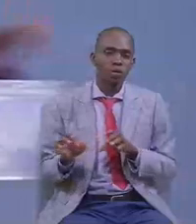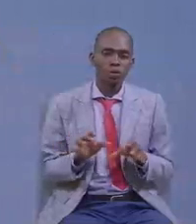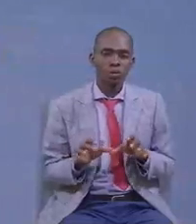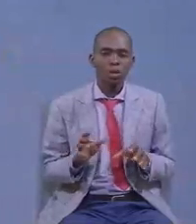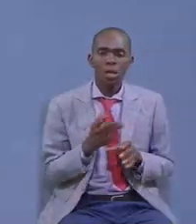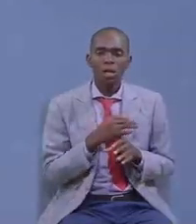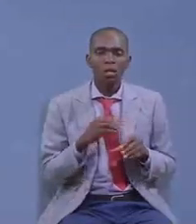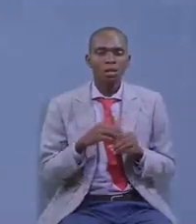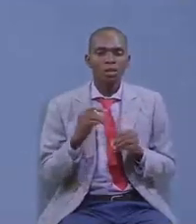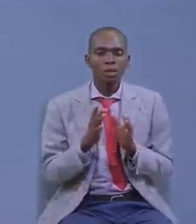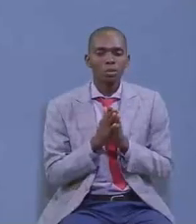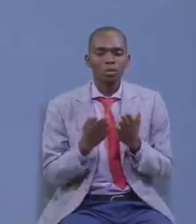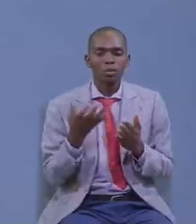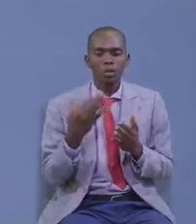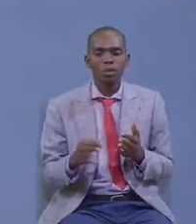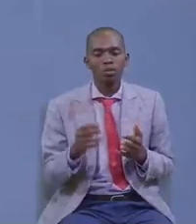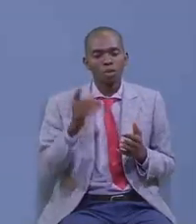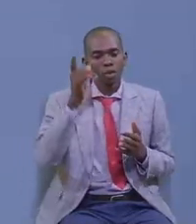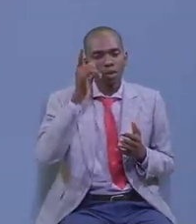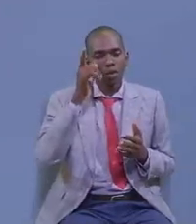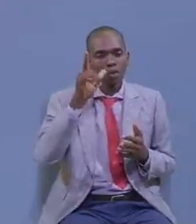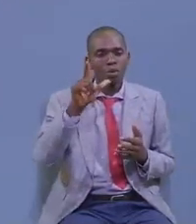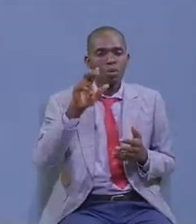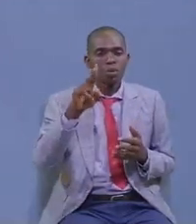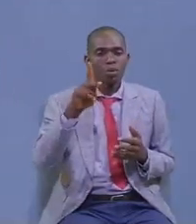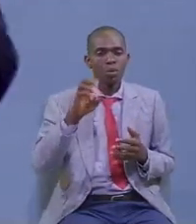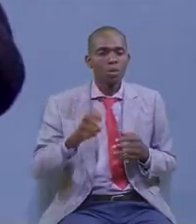En Luc 19, 10,